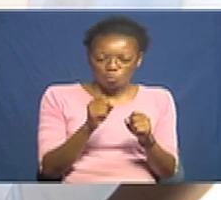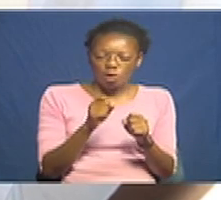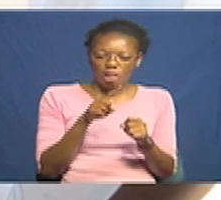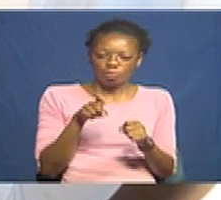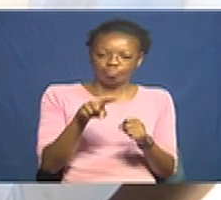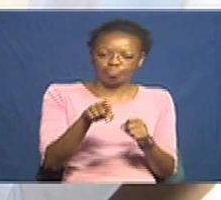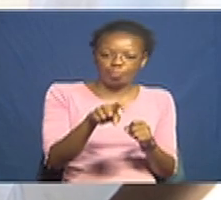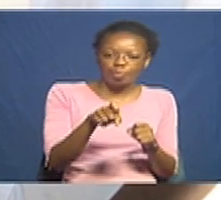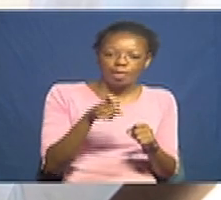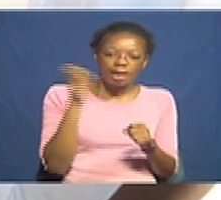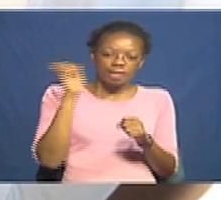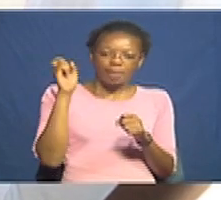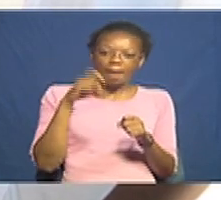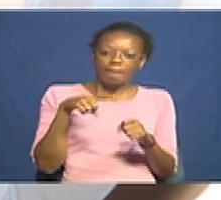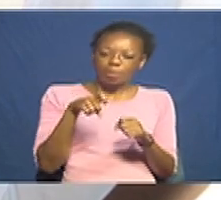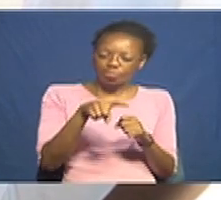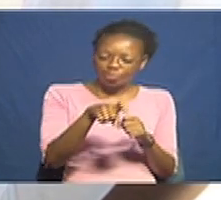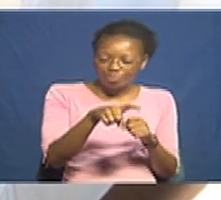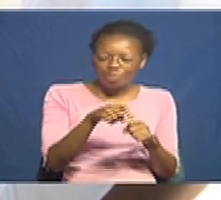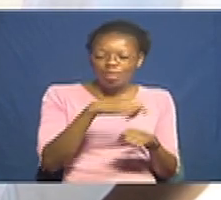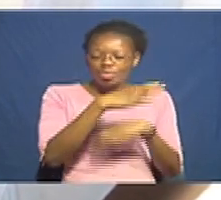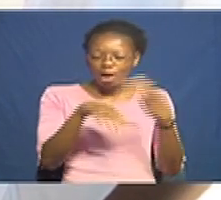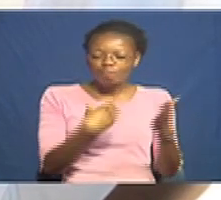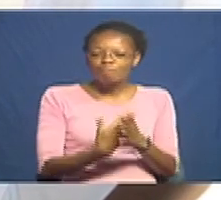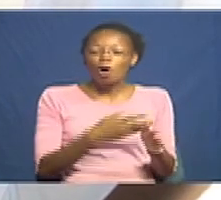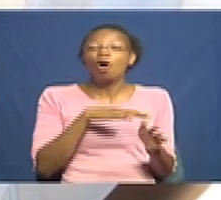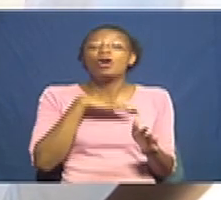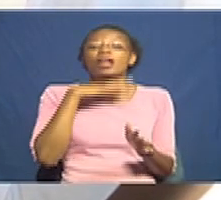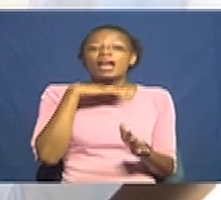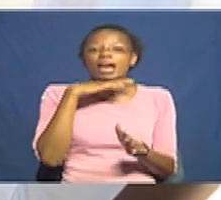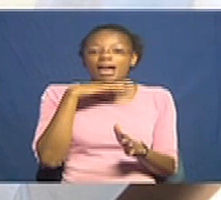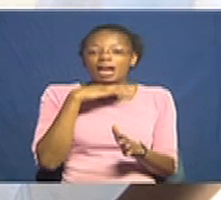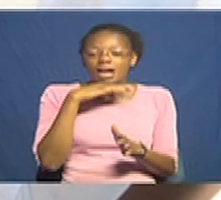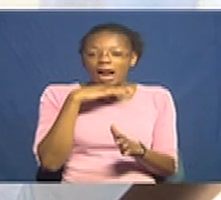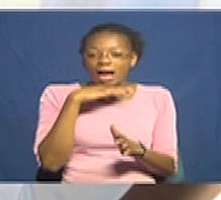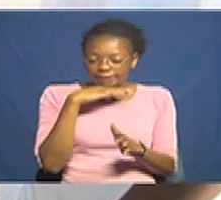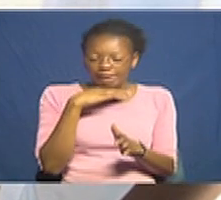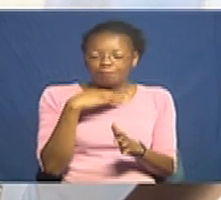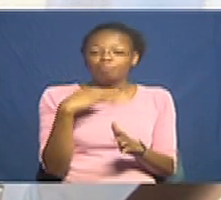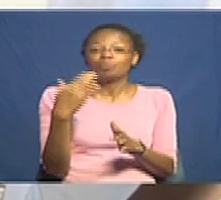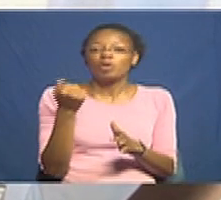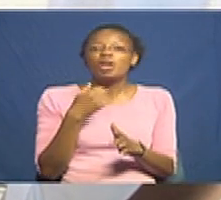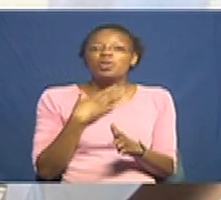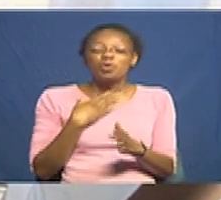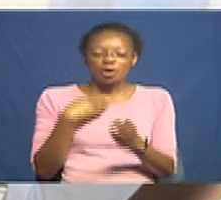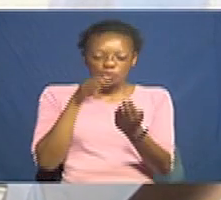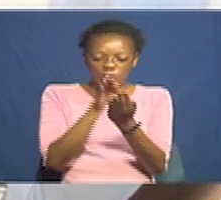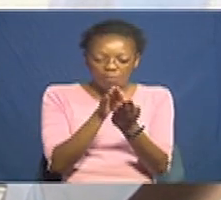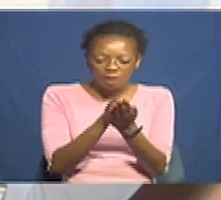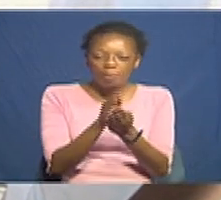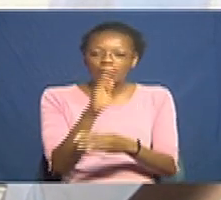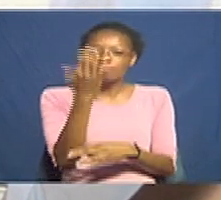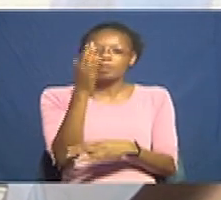collections ikiwa na wadudu ambao wataharibu zile ziko kule, tuna freeze kwa siku